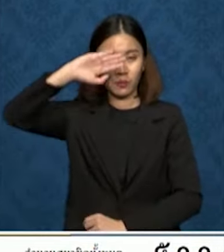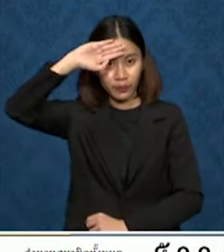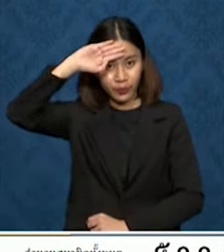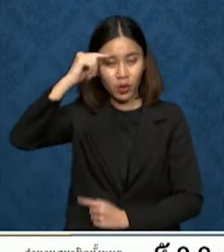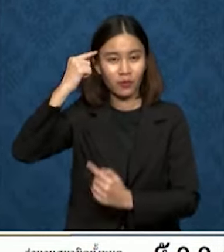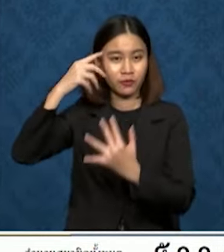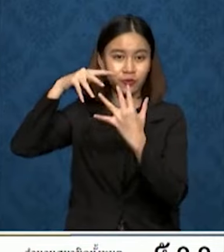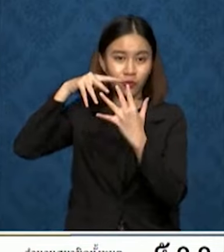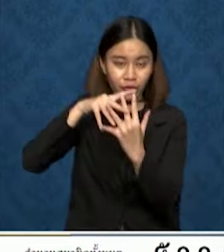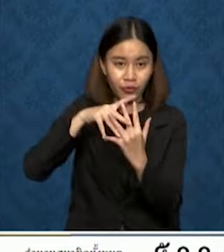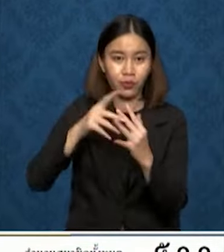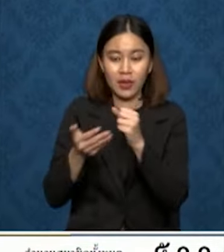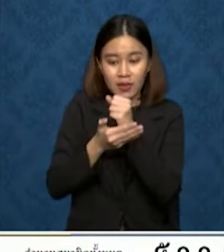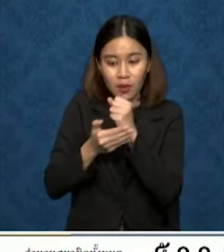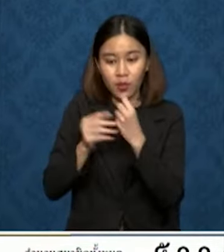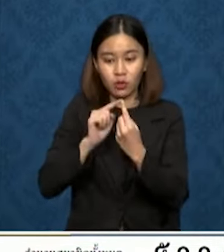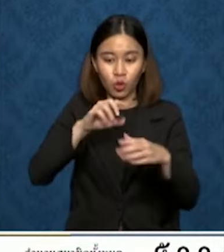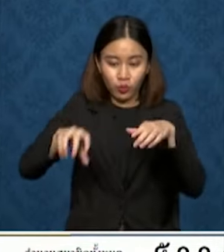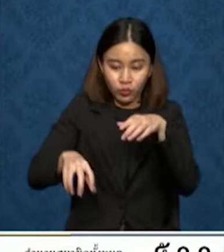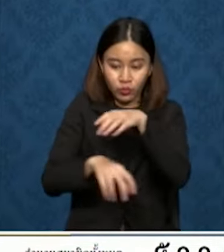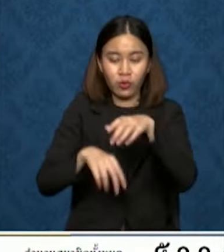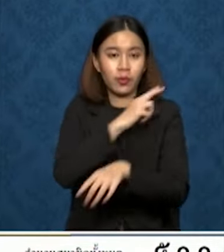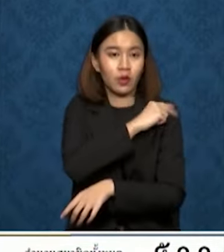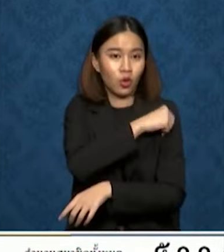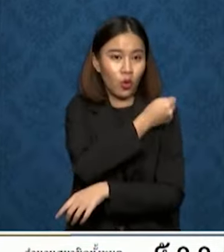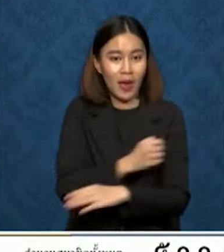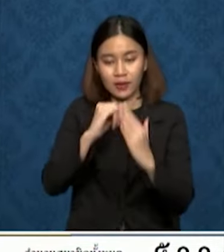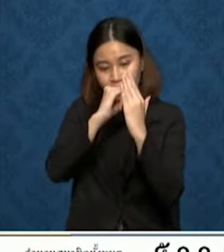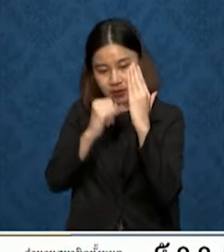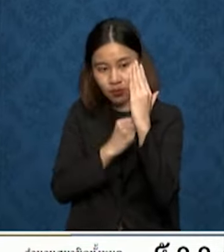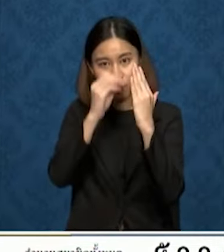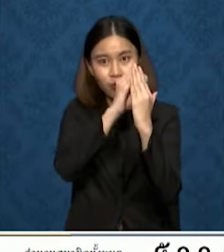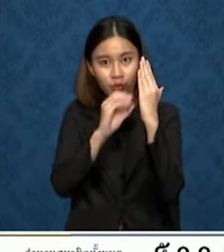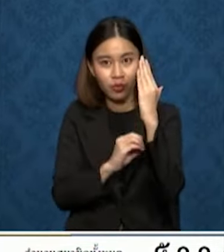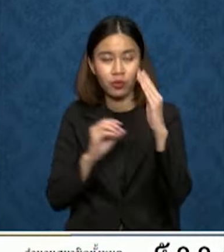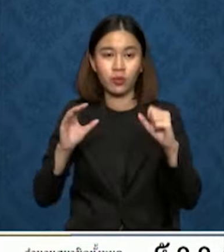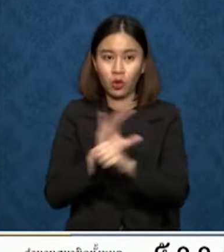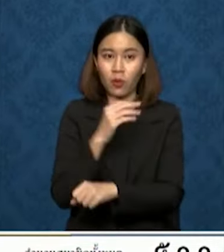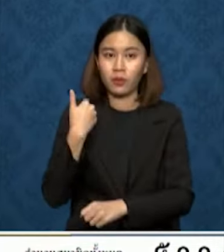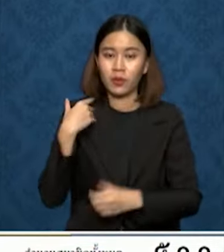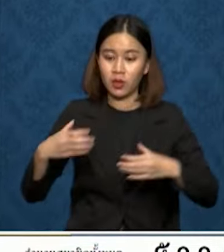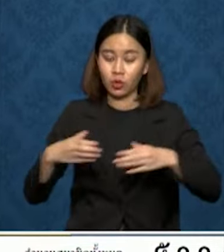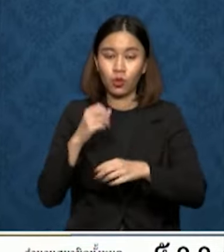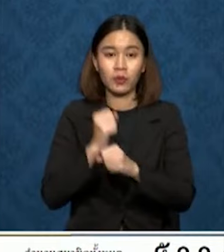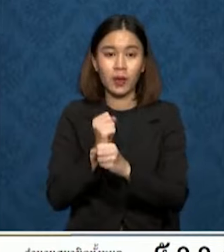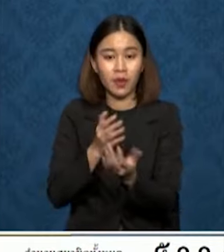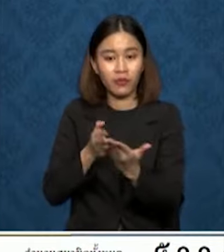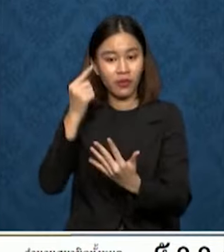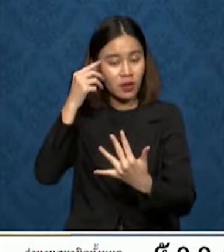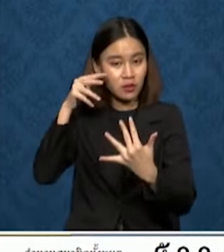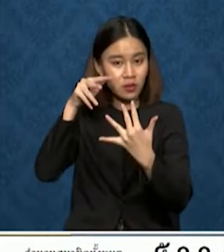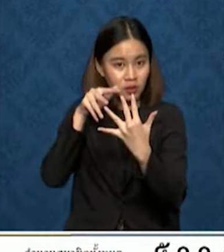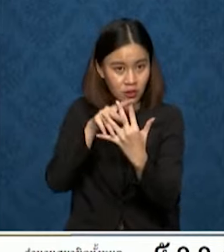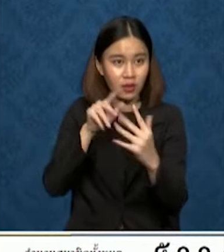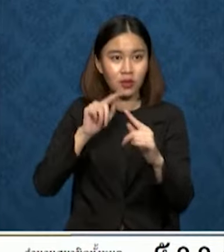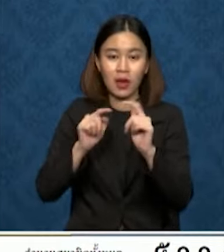จิตเวทและหาเสี่ติสโรวิบาลATEบ que 0วิบทั่วไปทุกๆจัหวทมีกลมงานจิตเวทและหาเสี่ติ thorุ